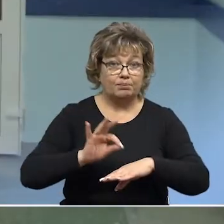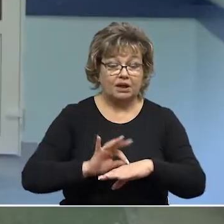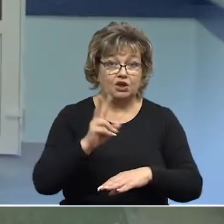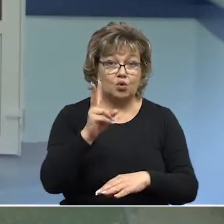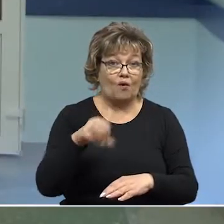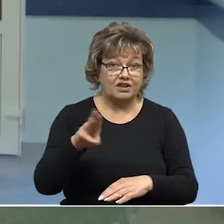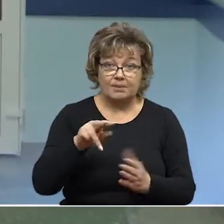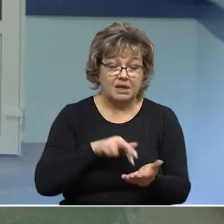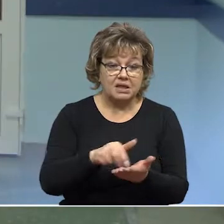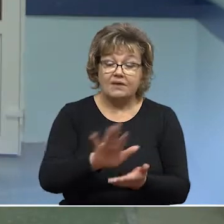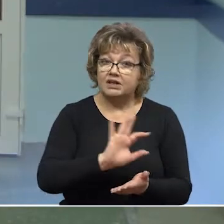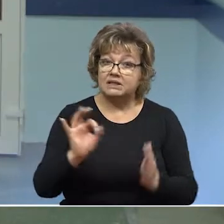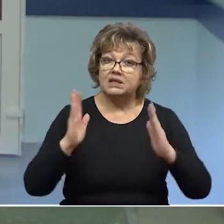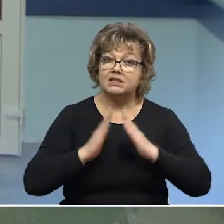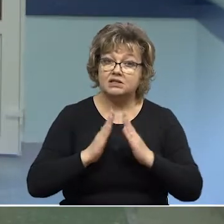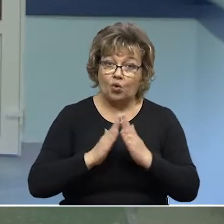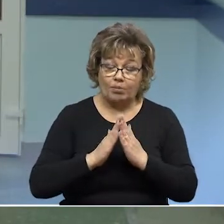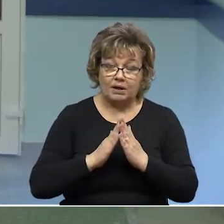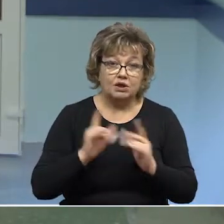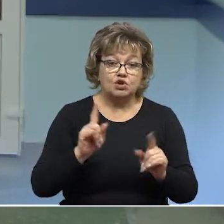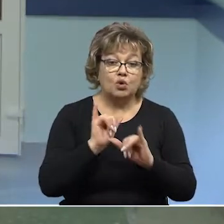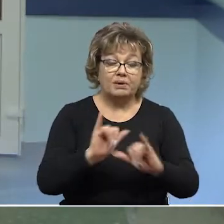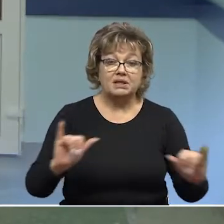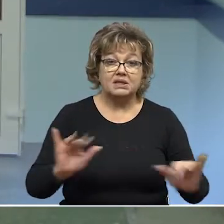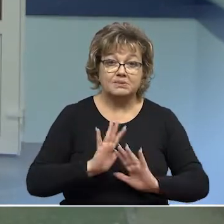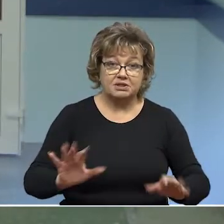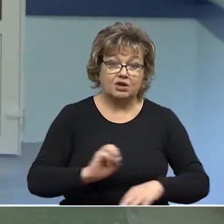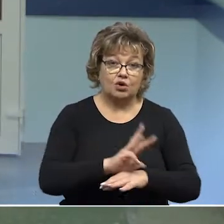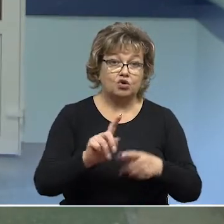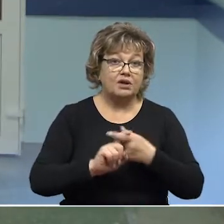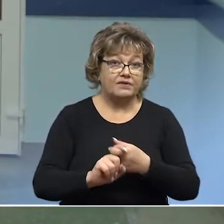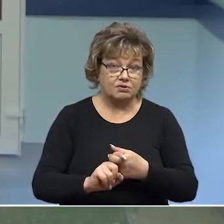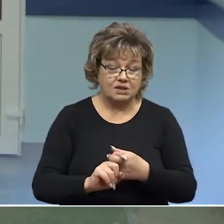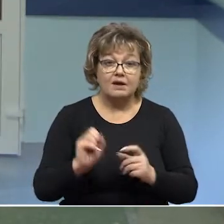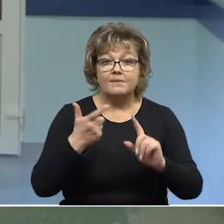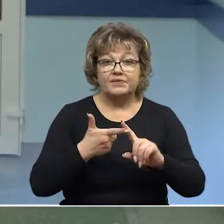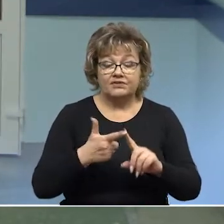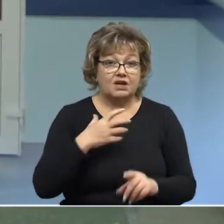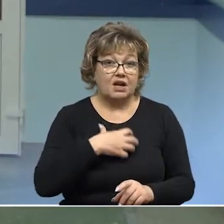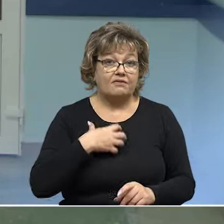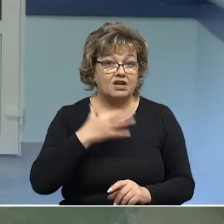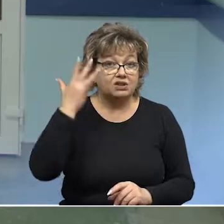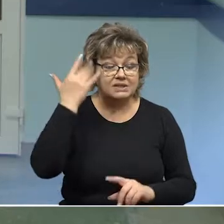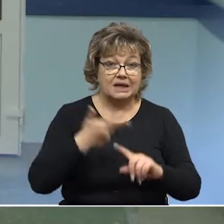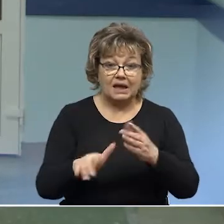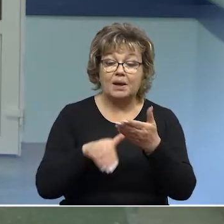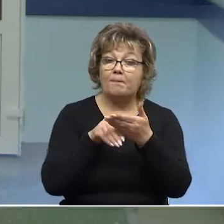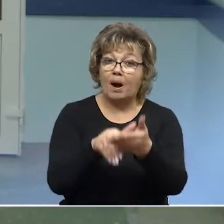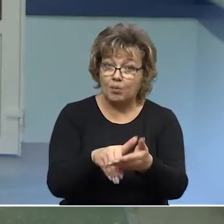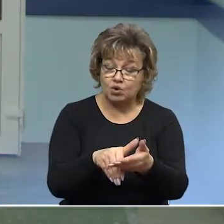болеют ковидом, не выходили из дома, чтобы не распространялась коронавирусная инфекция. И вторая важная цель –